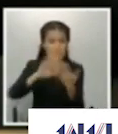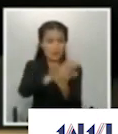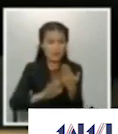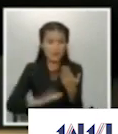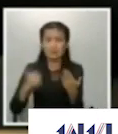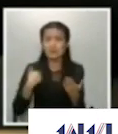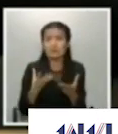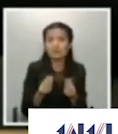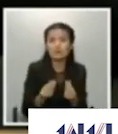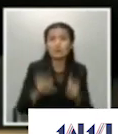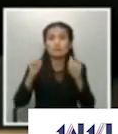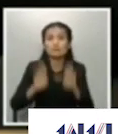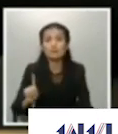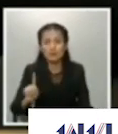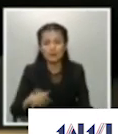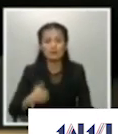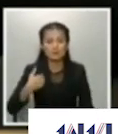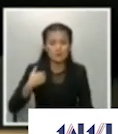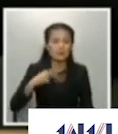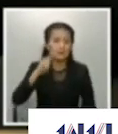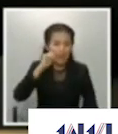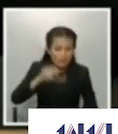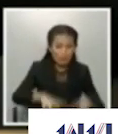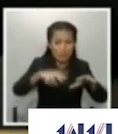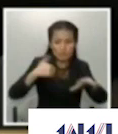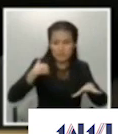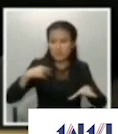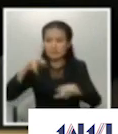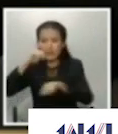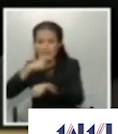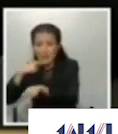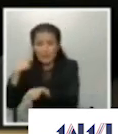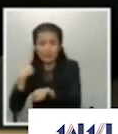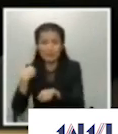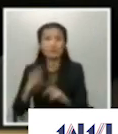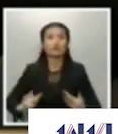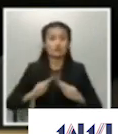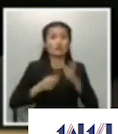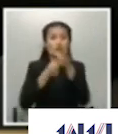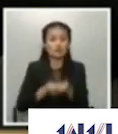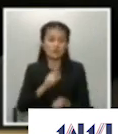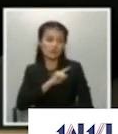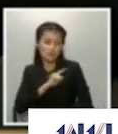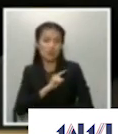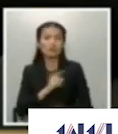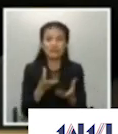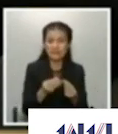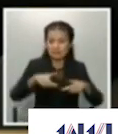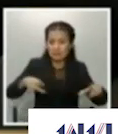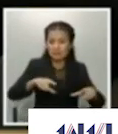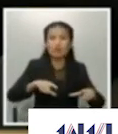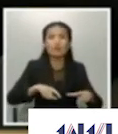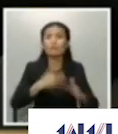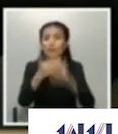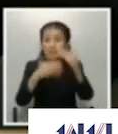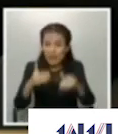อนไม่สามารถจะแก้ได้กระทรวงเกษตรมีหน้าที่พัฒนาที่ดินมีองค์การจัดรูปที่ดิน